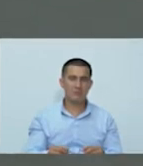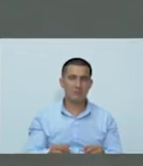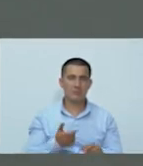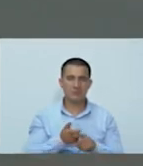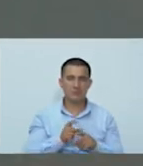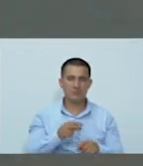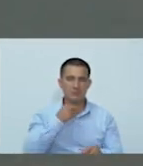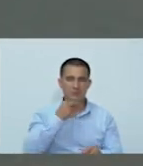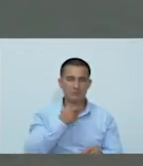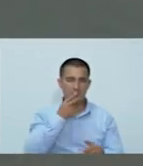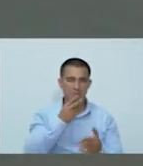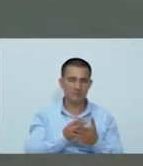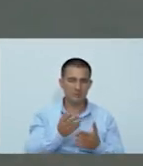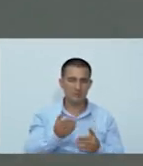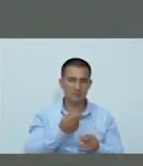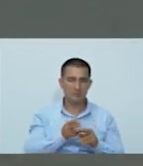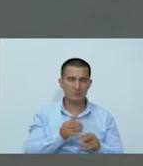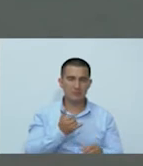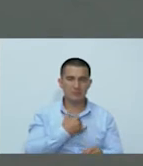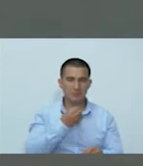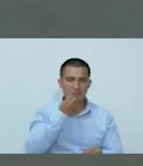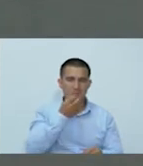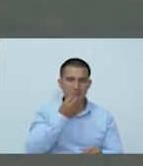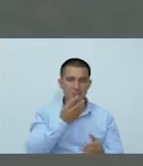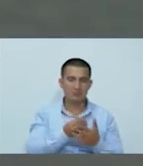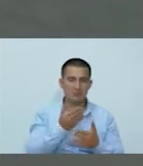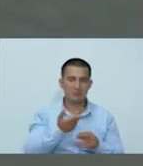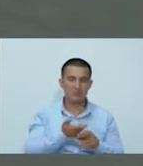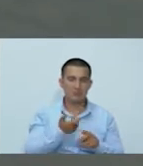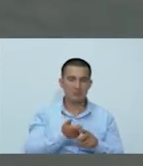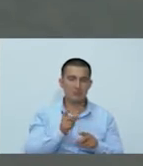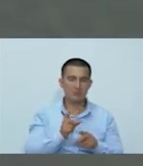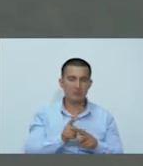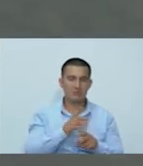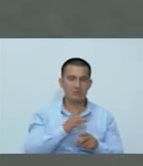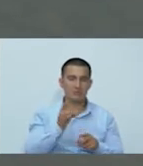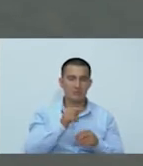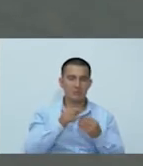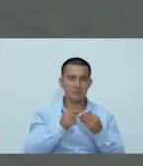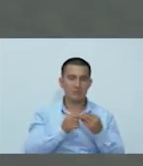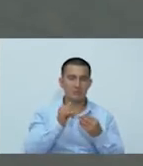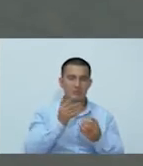E'tibor beringlar, gulimiz qulupnayimizdan katta bo'lib ketmasligi kerak.